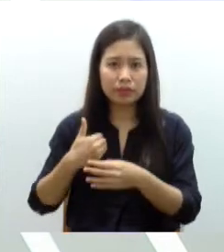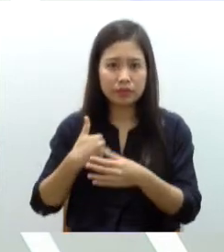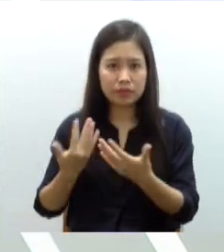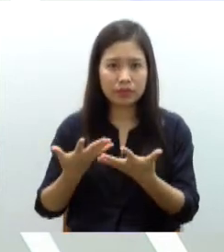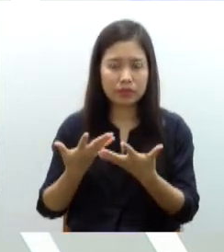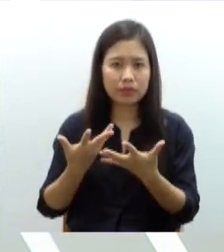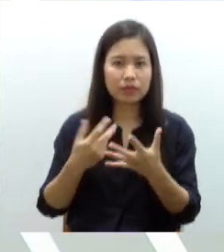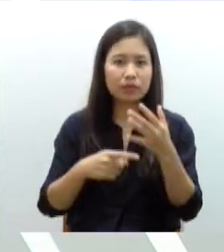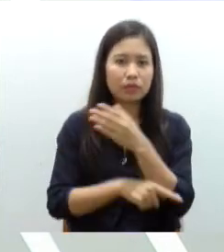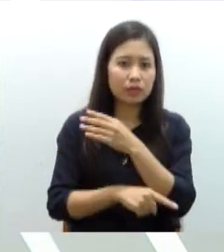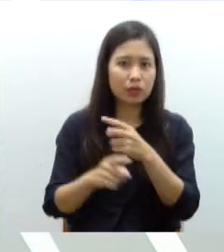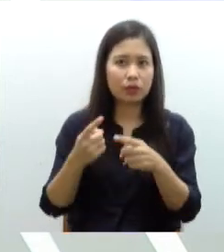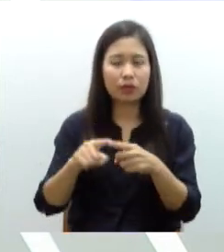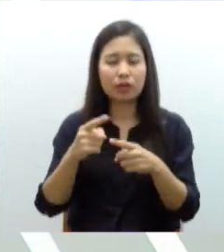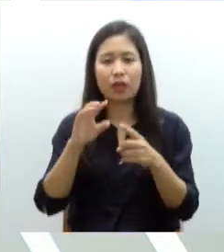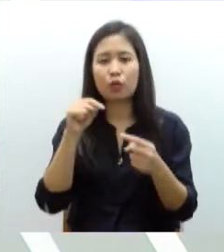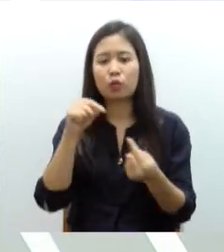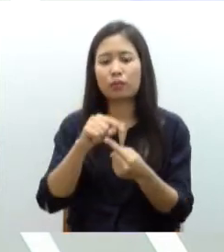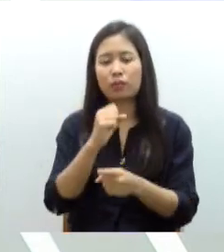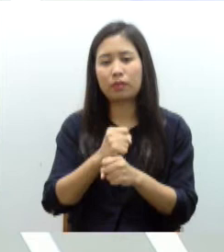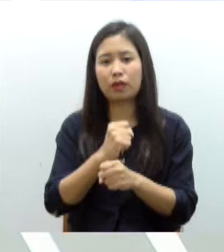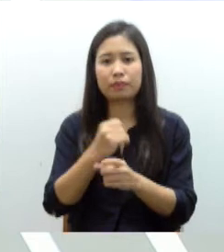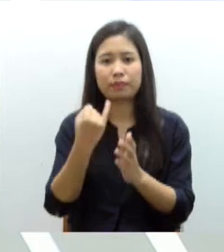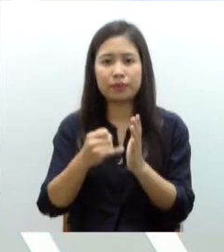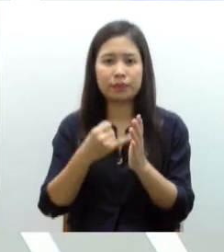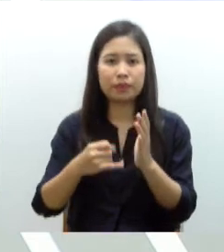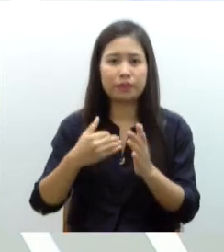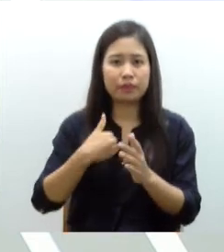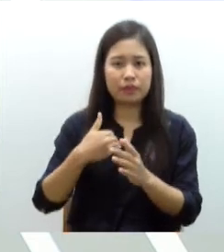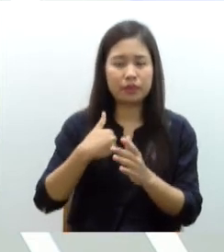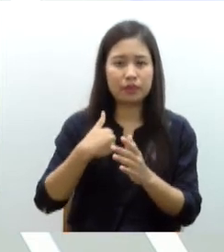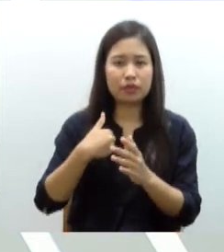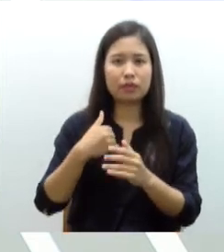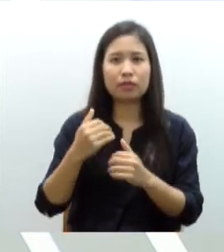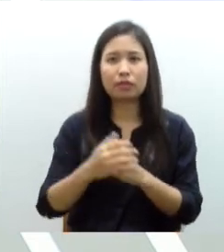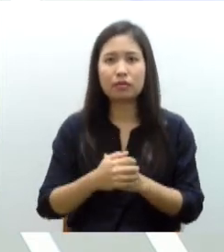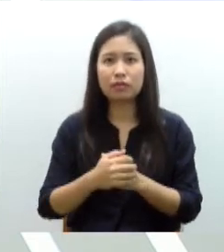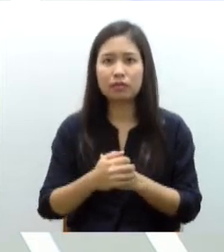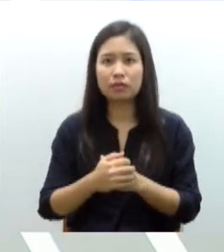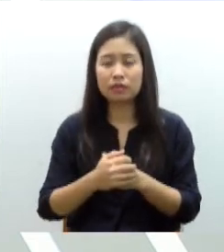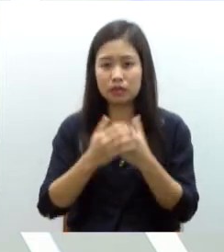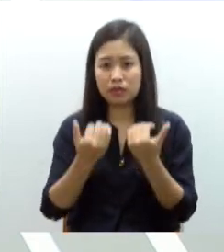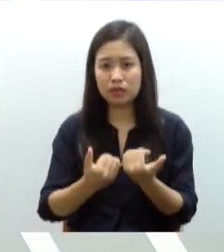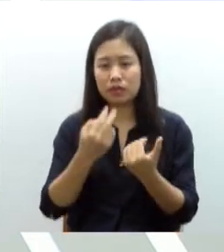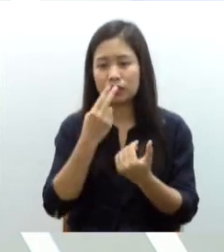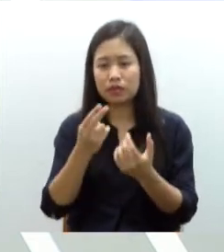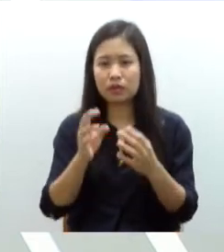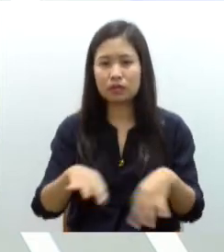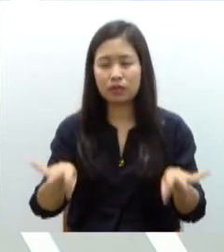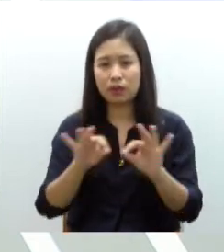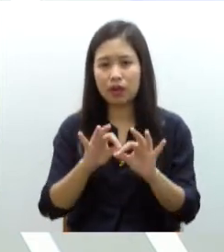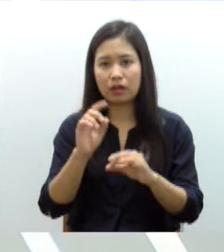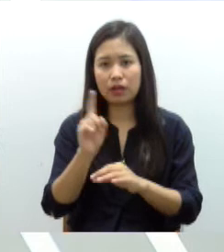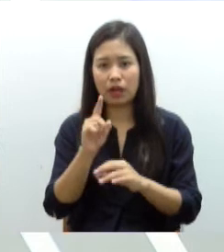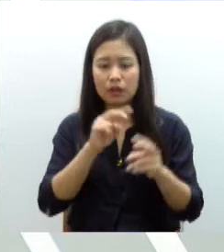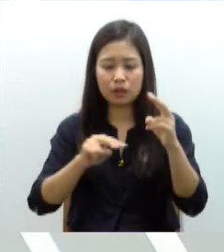ก่อนที่เป็นมาตรการ7ข้อนะครับเนื่องจากว่ามาตรการ7ข้อเนี่ยทุกหน่วยมีละทีนี้เราต้องการเน้นว่าหลังจากที่เราประเมิน